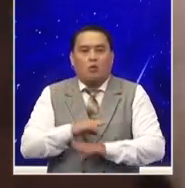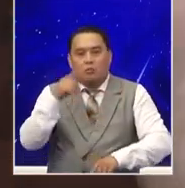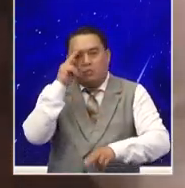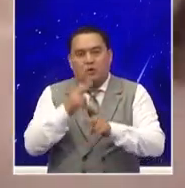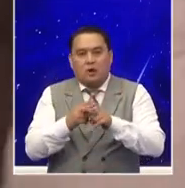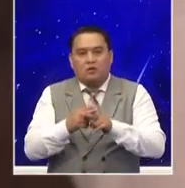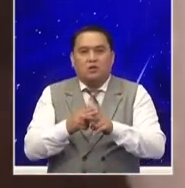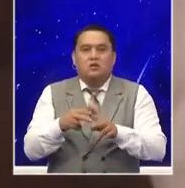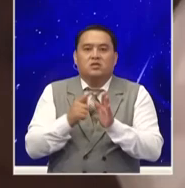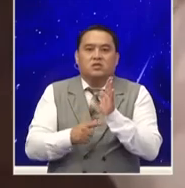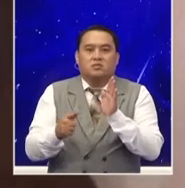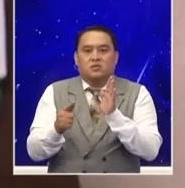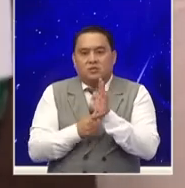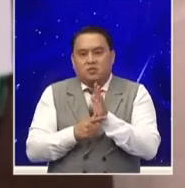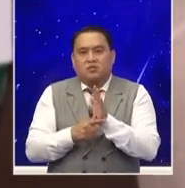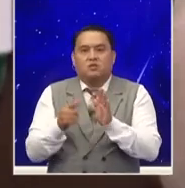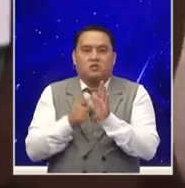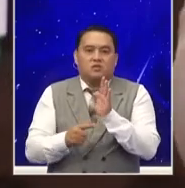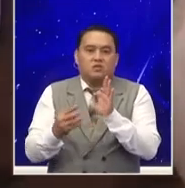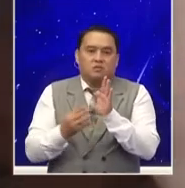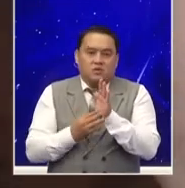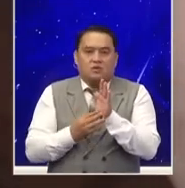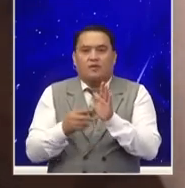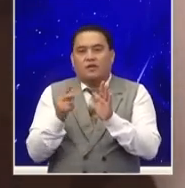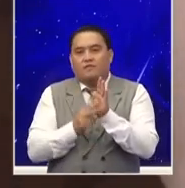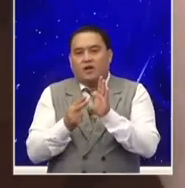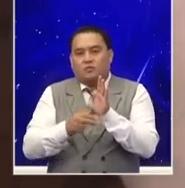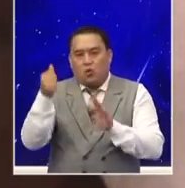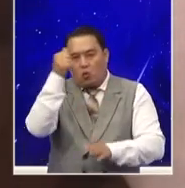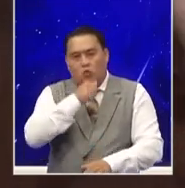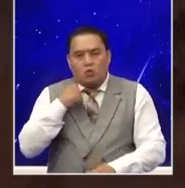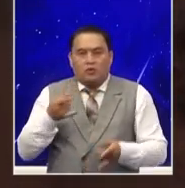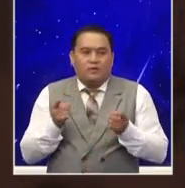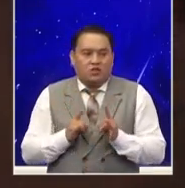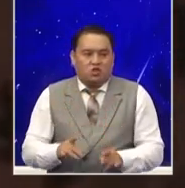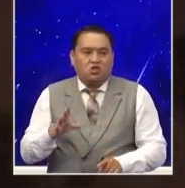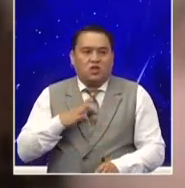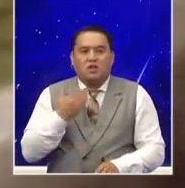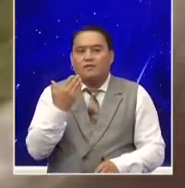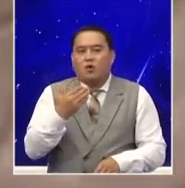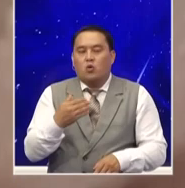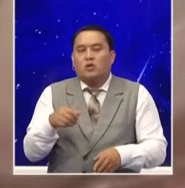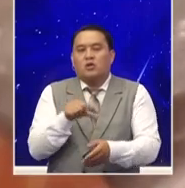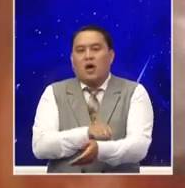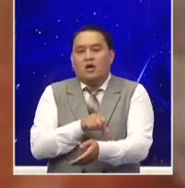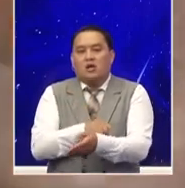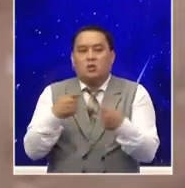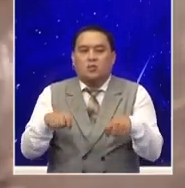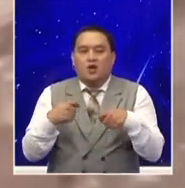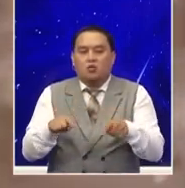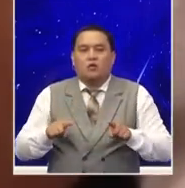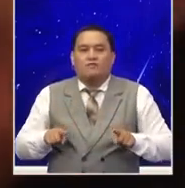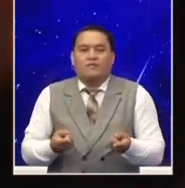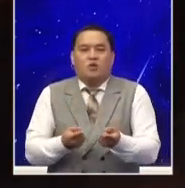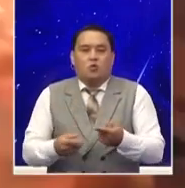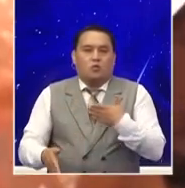братья с подельником 1977, 79 и 80 годов рождения. Наркосбытчиков взяли под стражу. Им